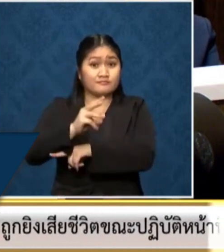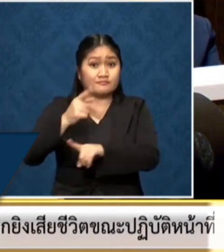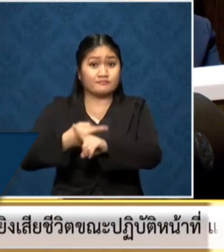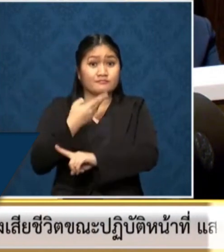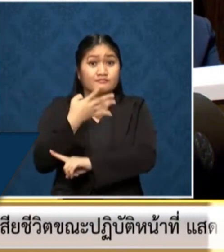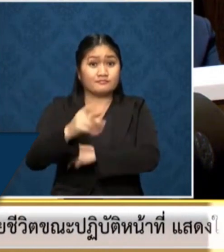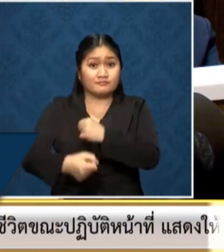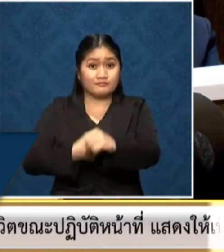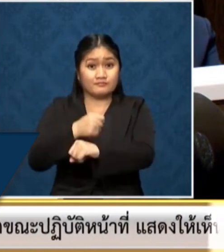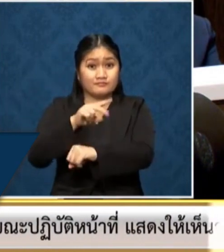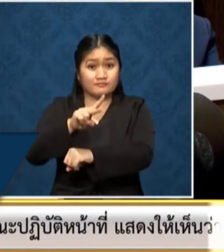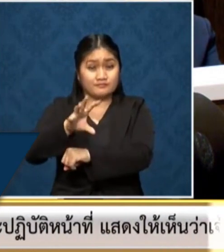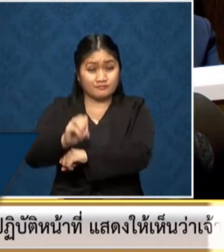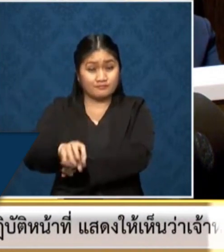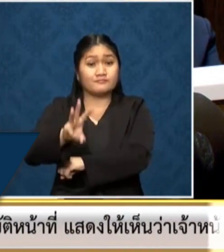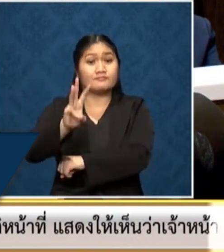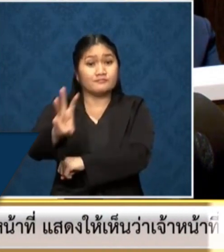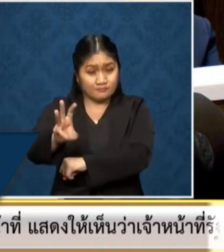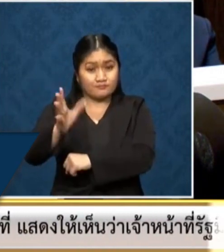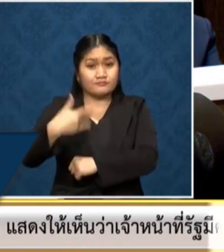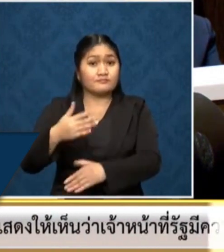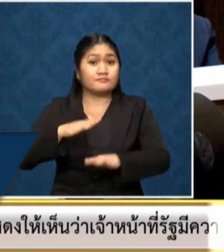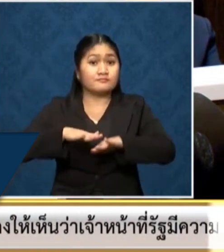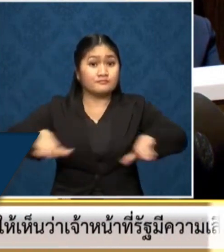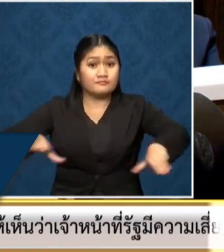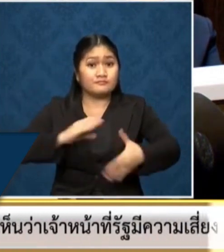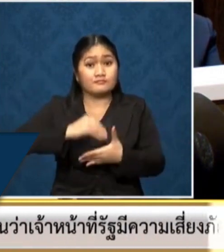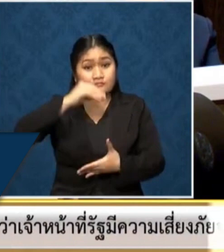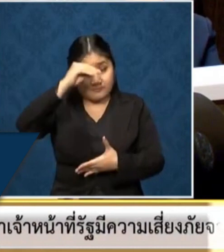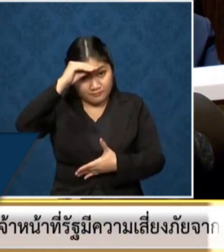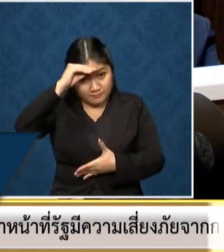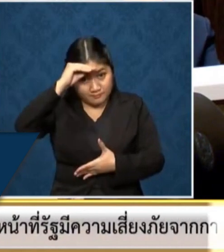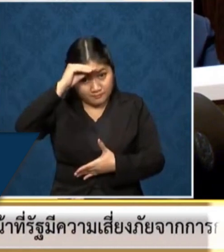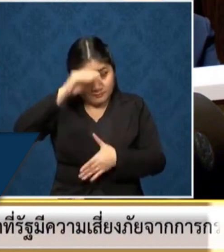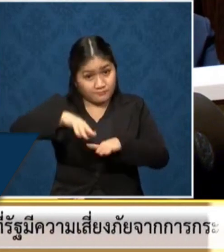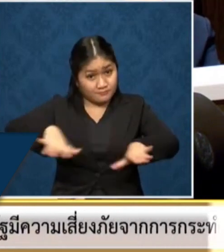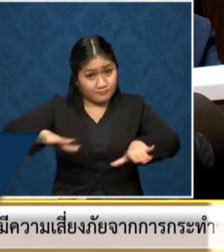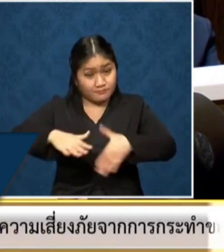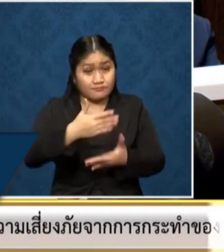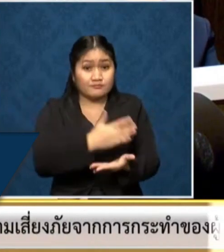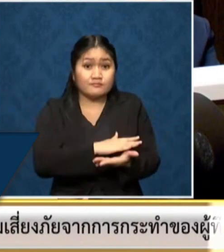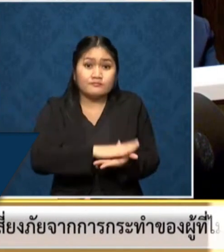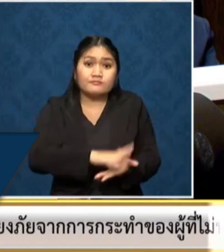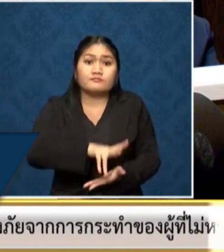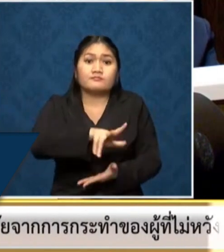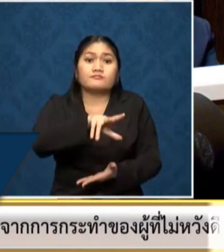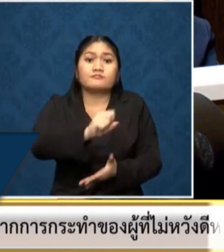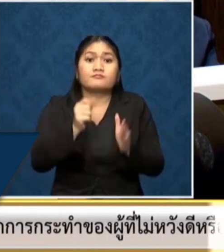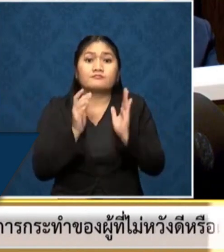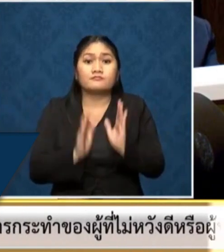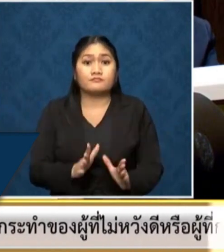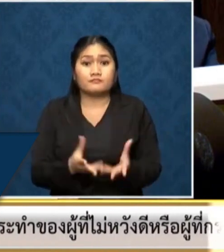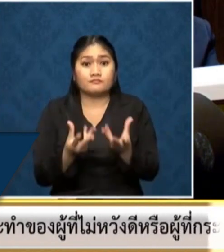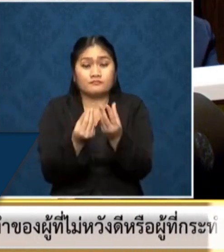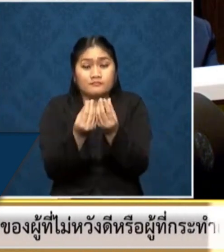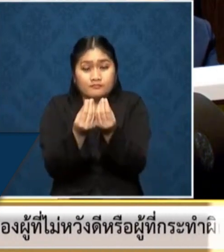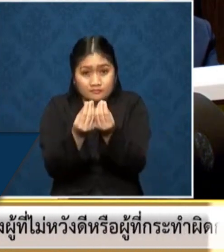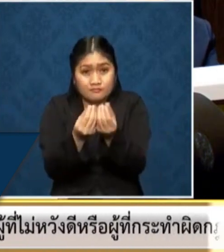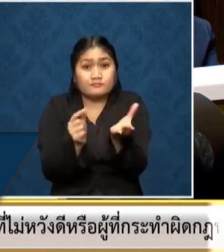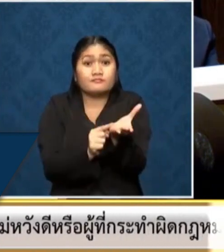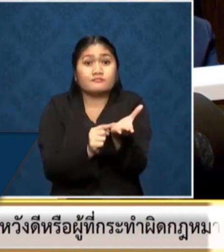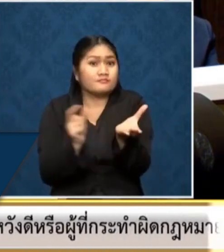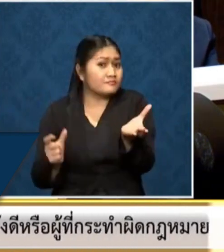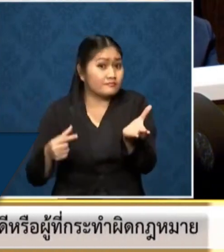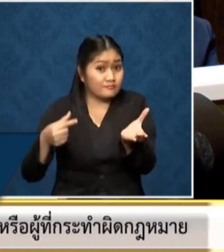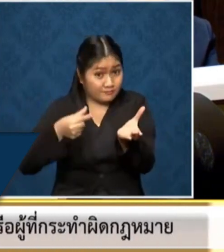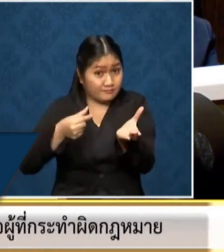66ที่บอกวามีเดกนัเรีน miaนองเรีน 300,000 คนแต่ท่สาหไปครัวามีการรงรหัส Generate Code หือัว